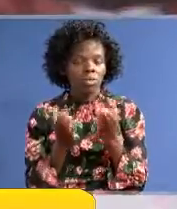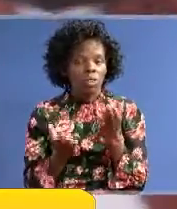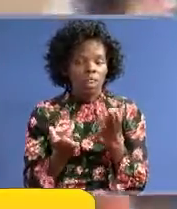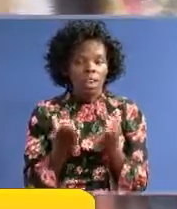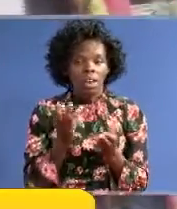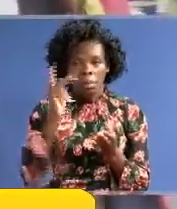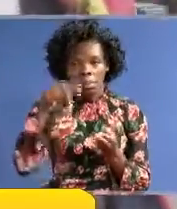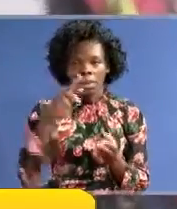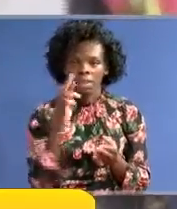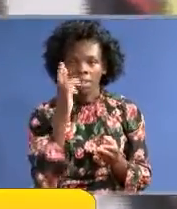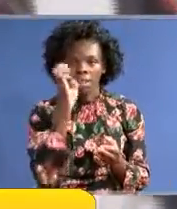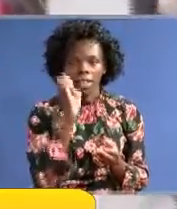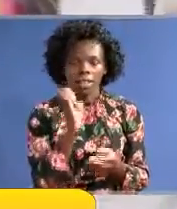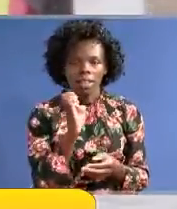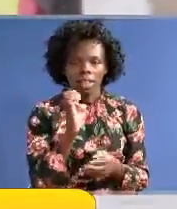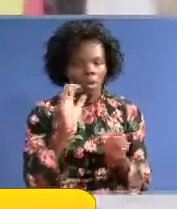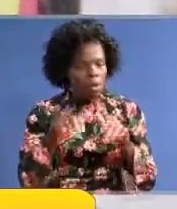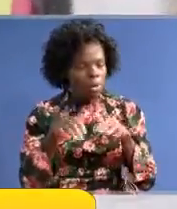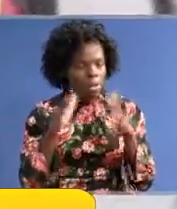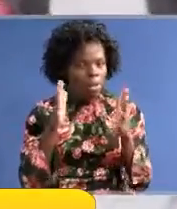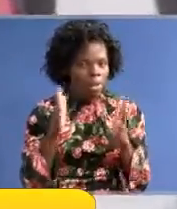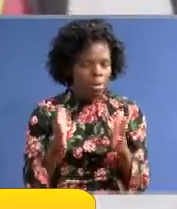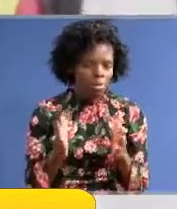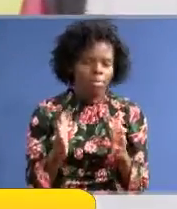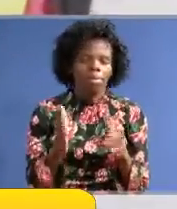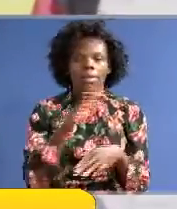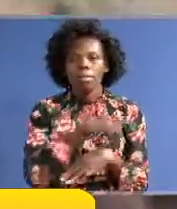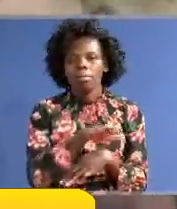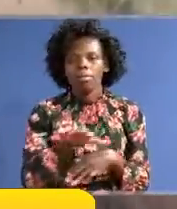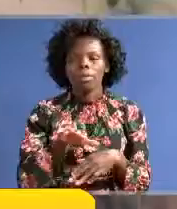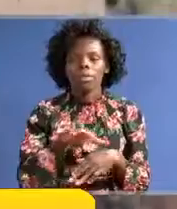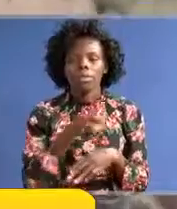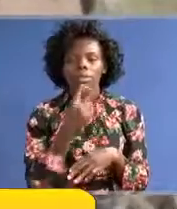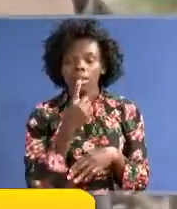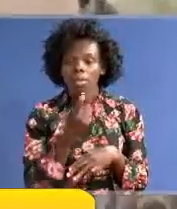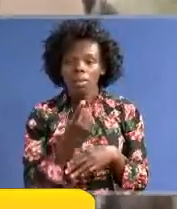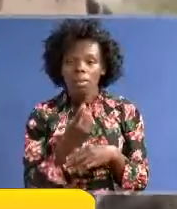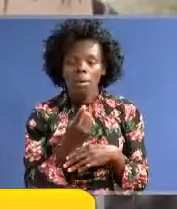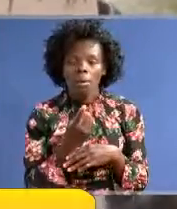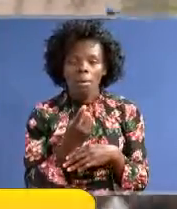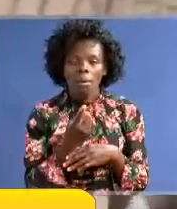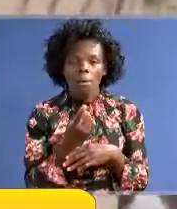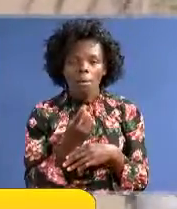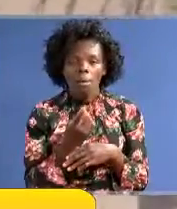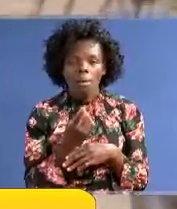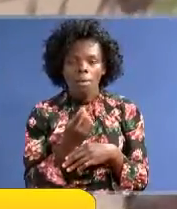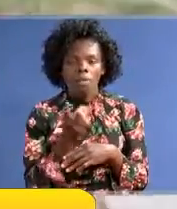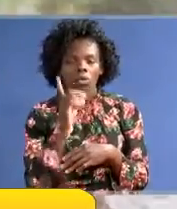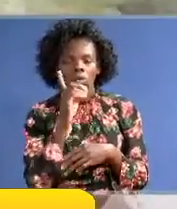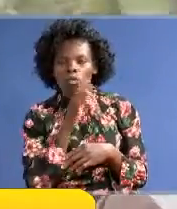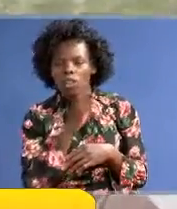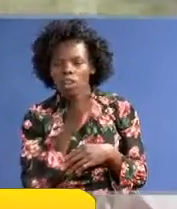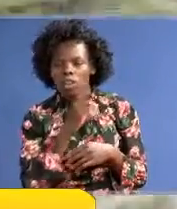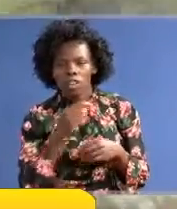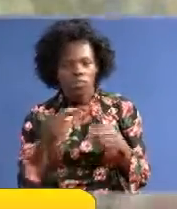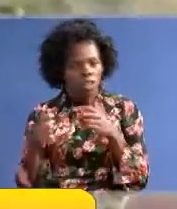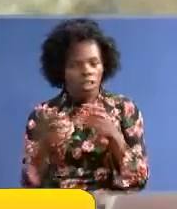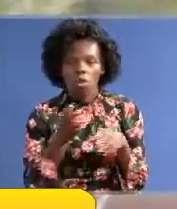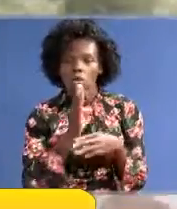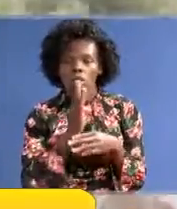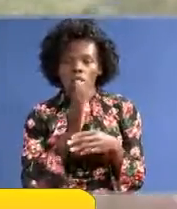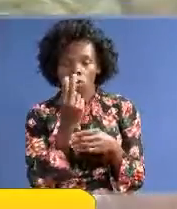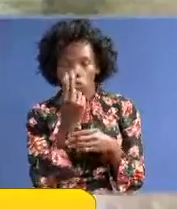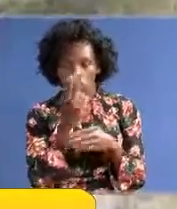Kulingana na Peter Kinyanjui ambaye ni mkulima katika eneo hilo, amesema lengo kuu la mradi huo lilikuwa kumaliza vita vya maji dhidi ya